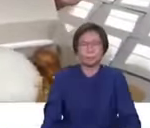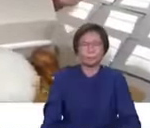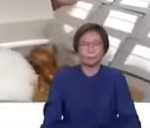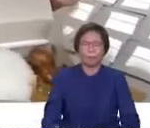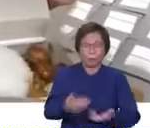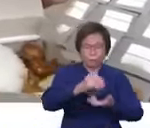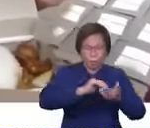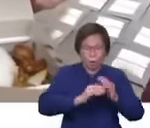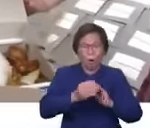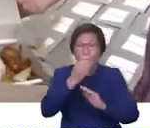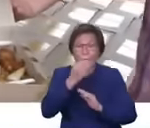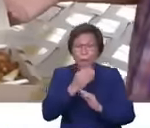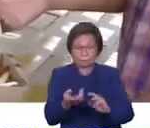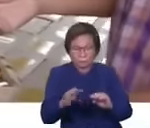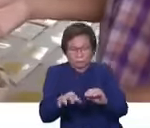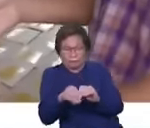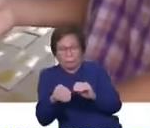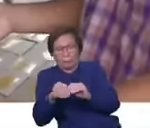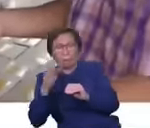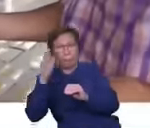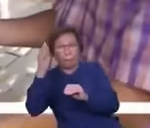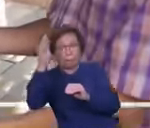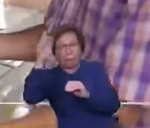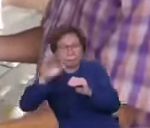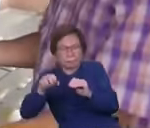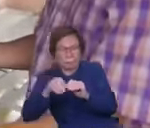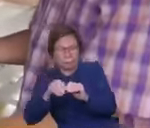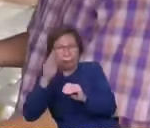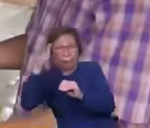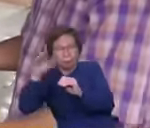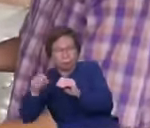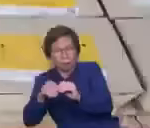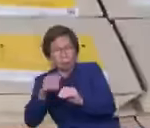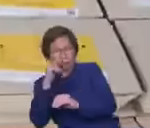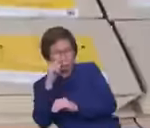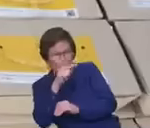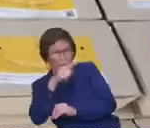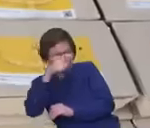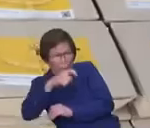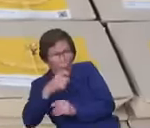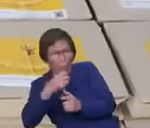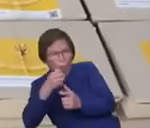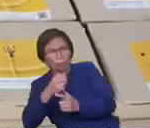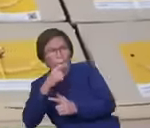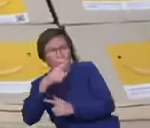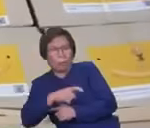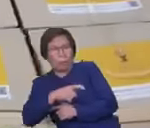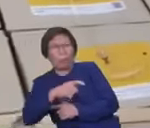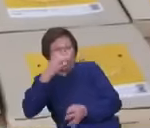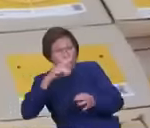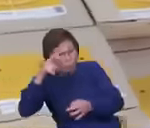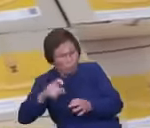Hai bungkusan makanan mungkin ditambah dari SMASH mase melihat kepada keperluan